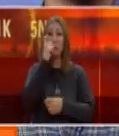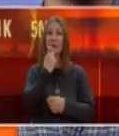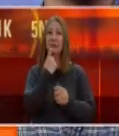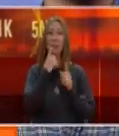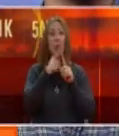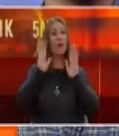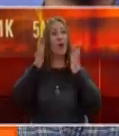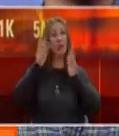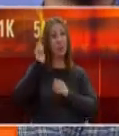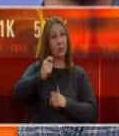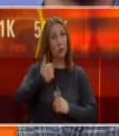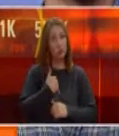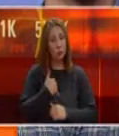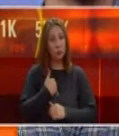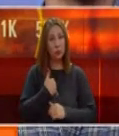bu etkinlikleri.